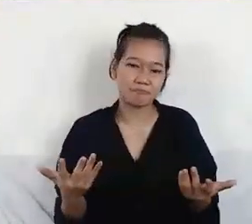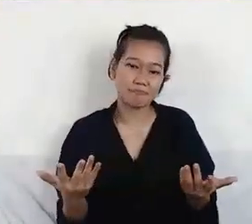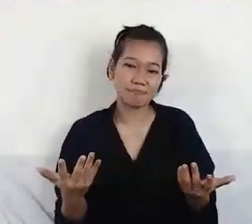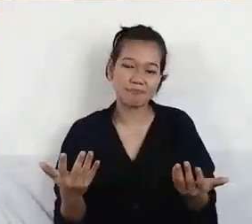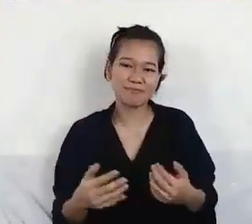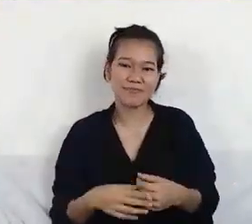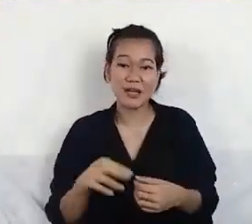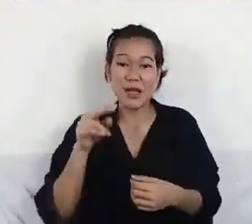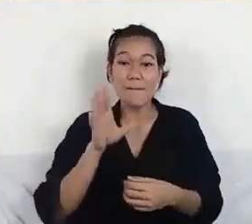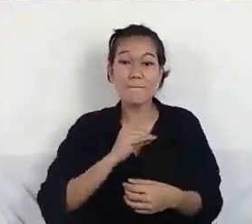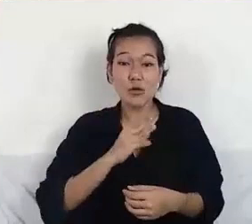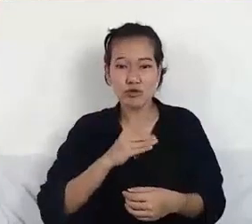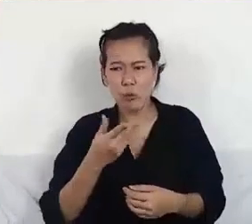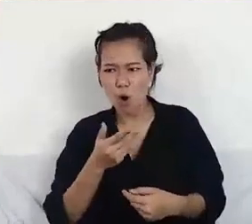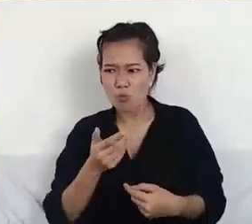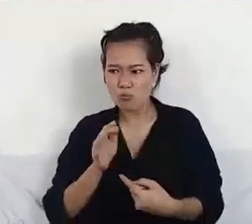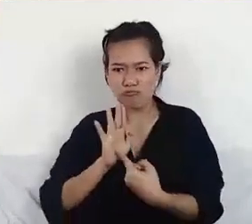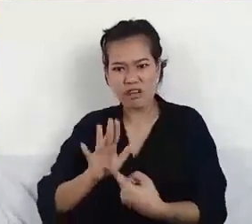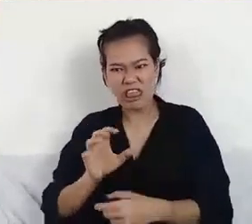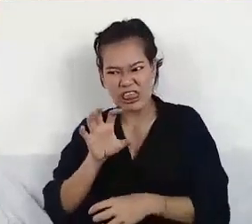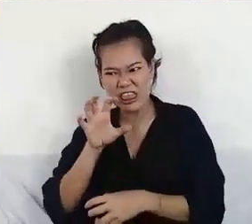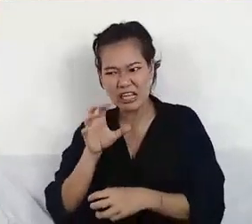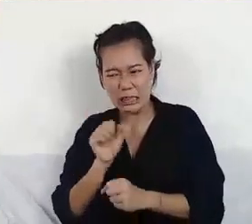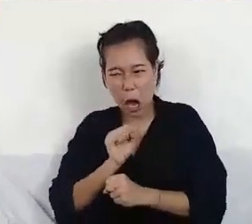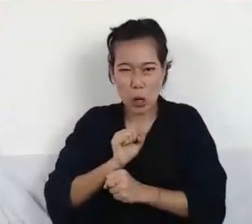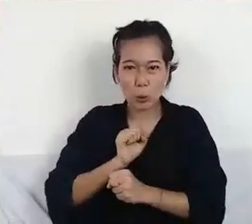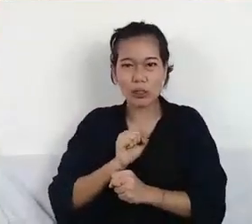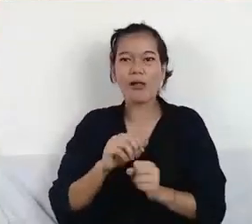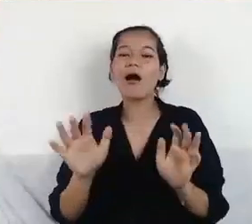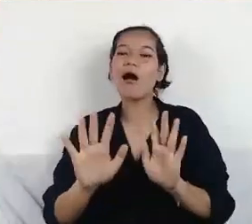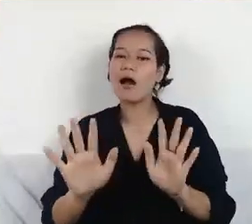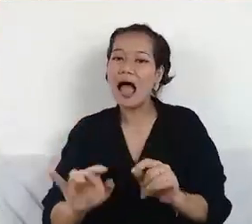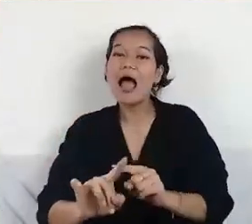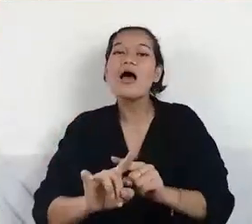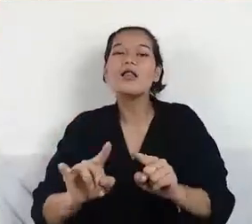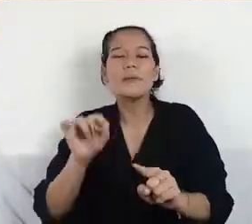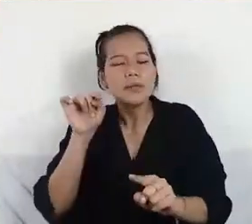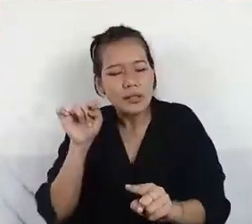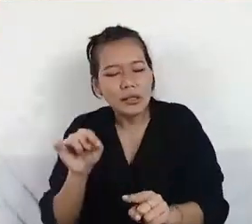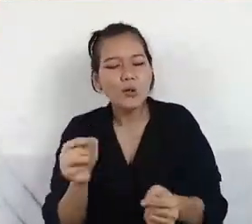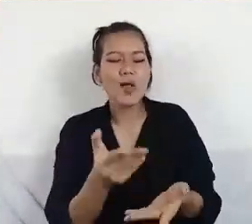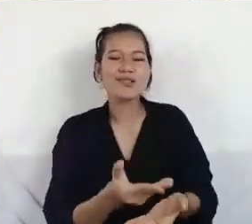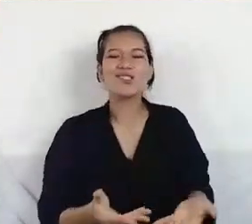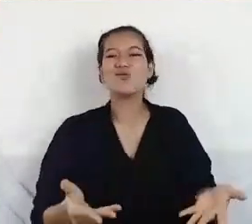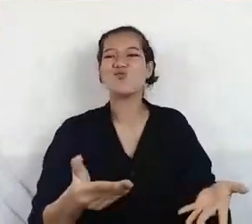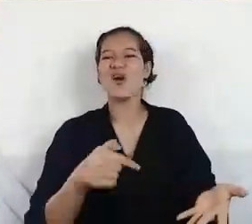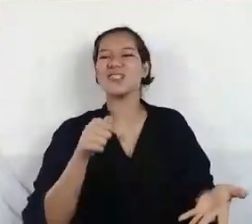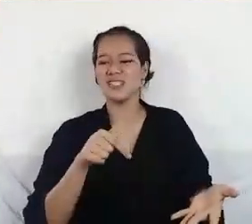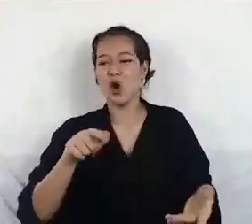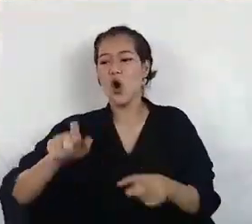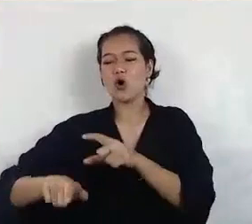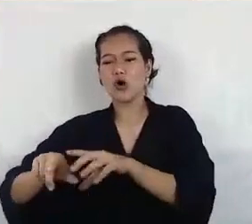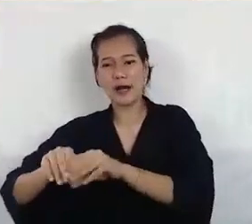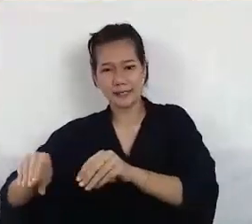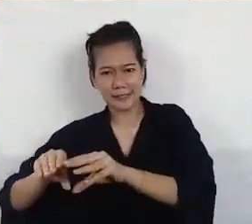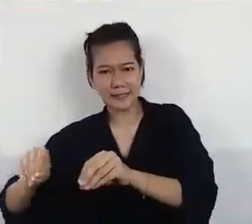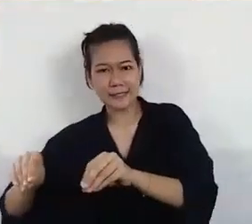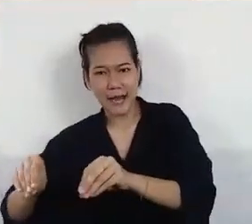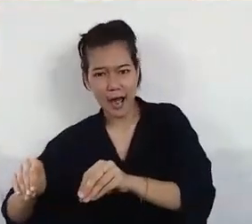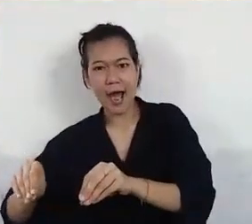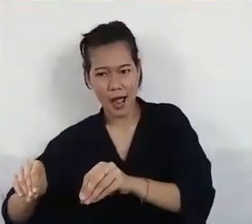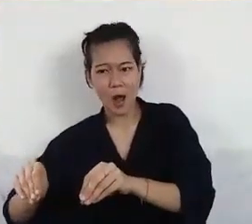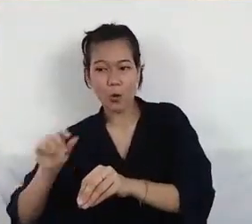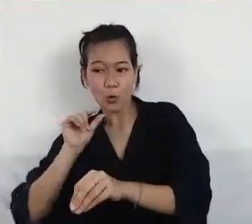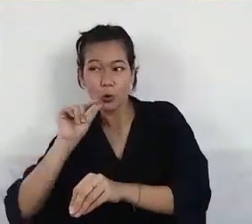Tuhan Yesus bukan menakut-nakuti, saudaraku, tetapi inilah realita yang dihadapi oleh para pekerja Tuhan. Realita